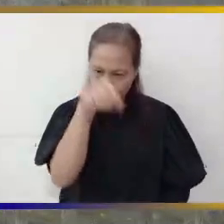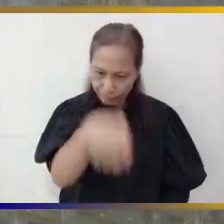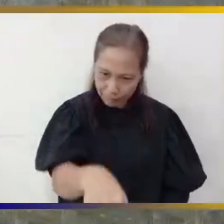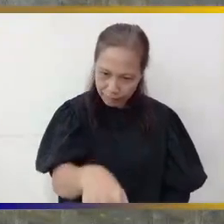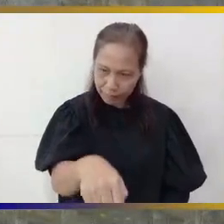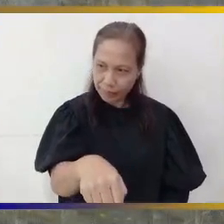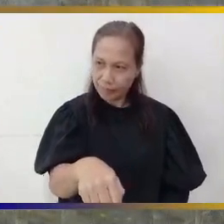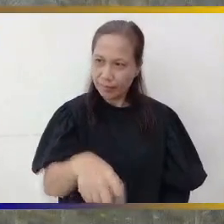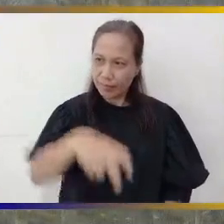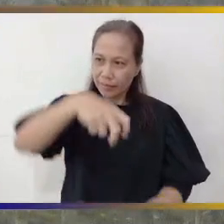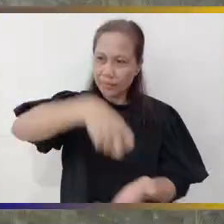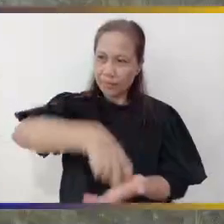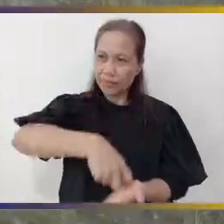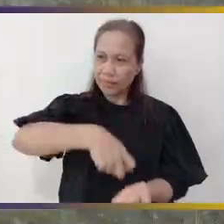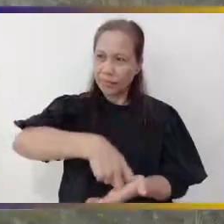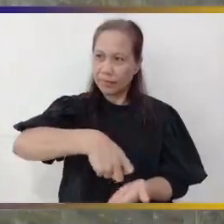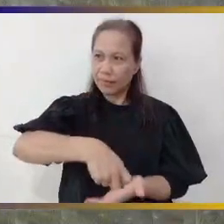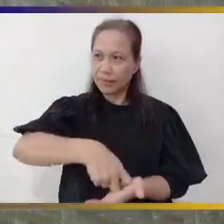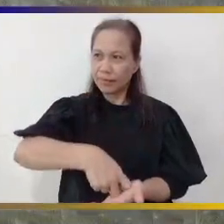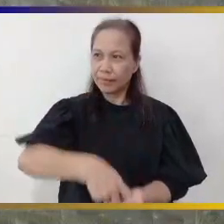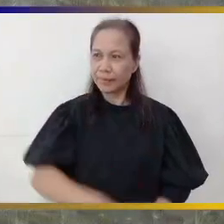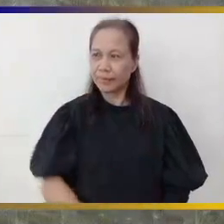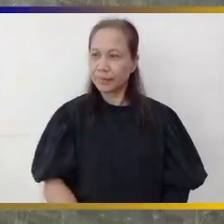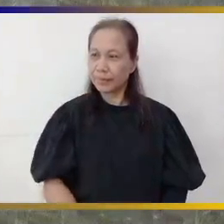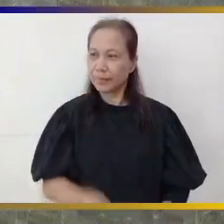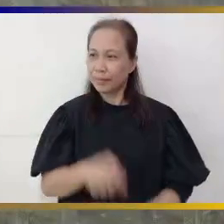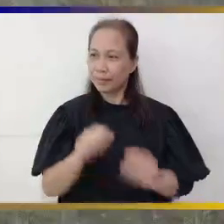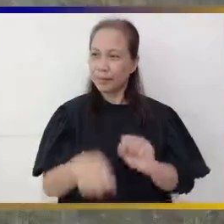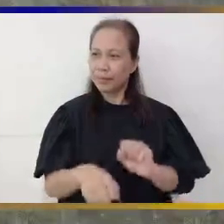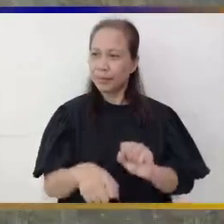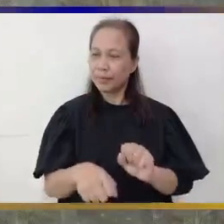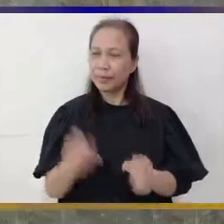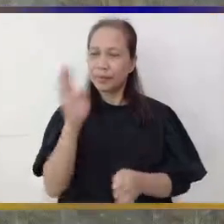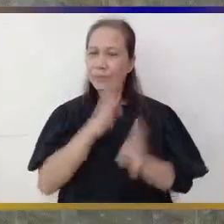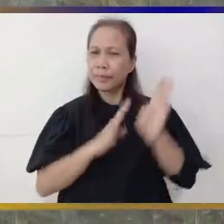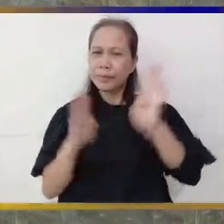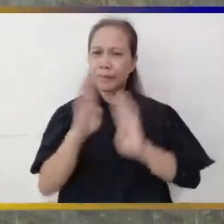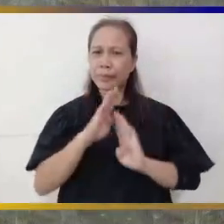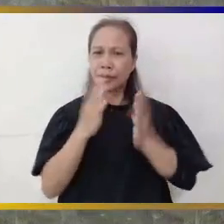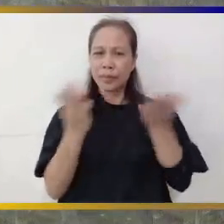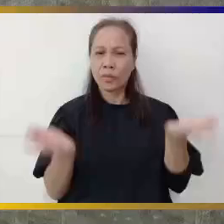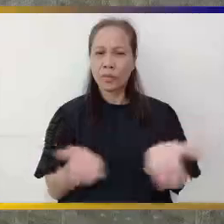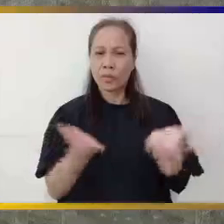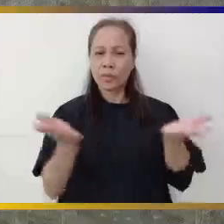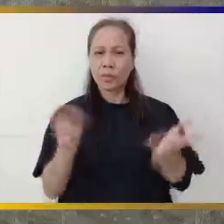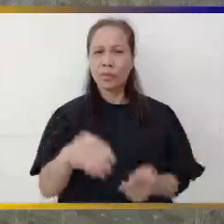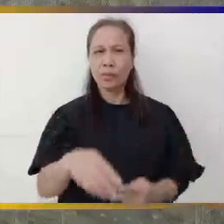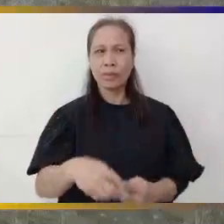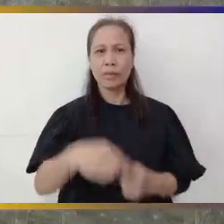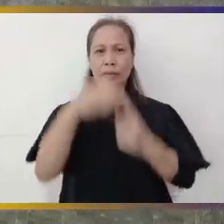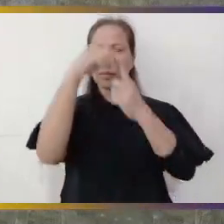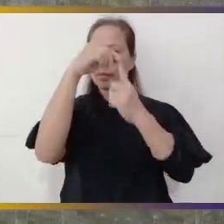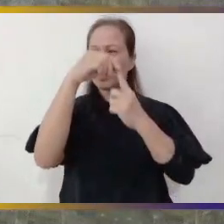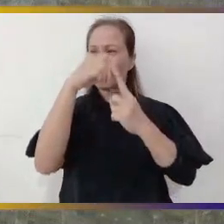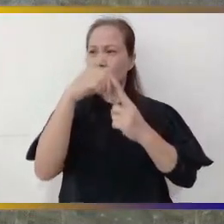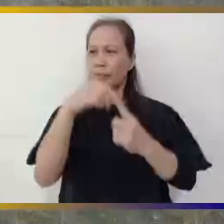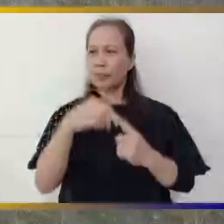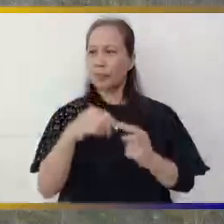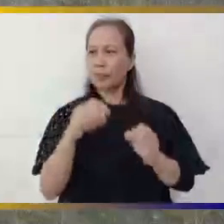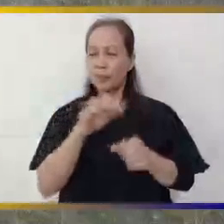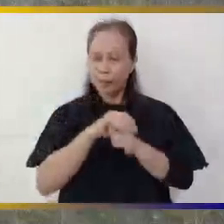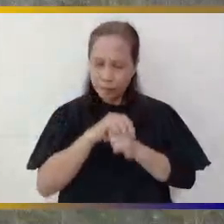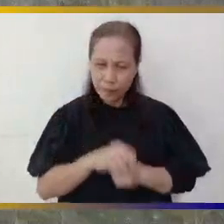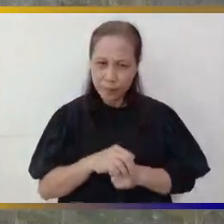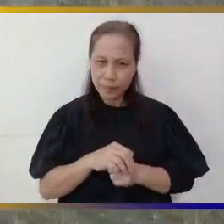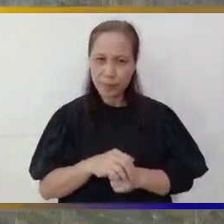nagba-bra nila so ang ang problema ngayon is Nasaan yyung special Worship Nasaan yyung special